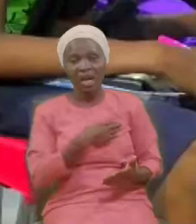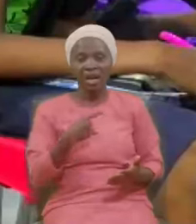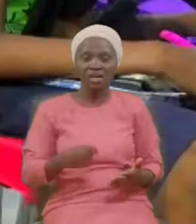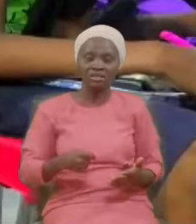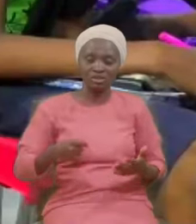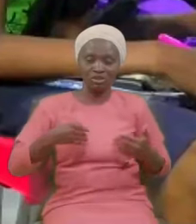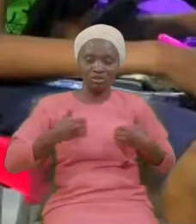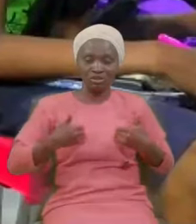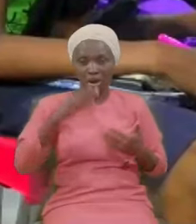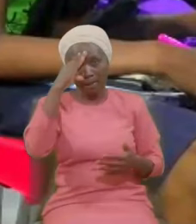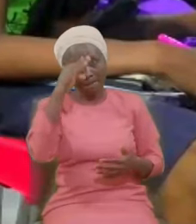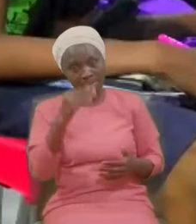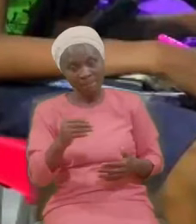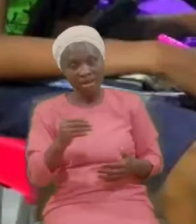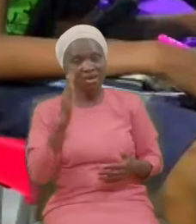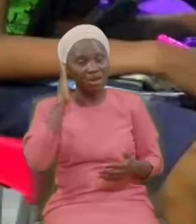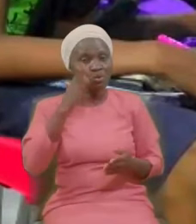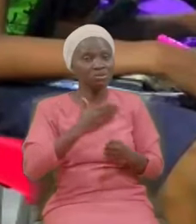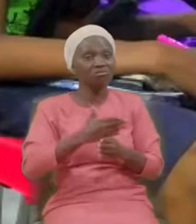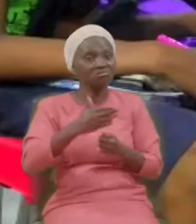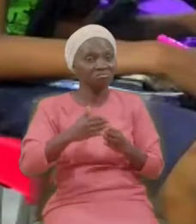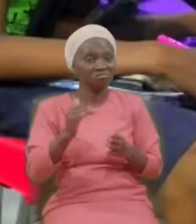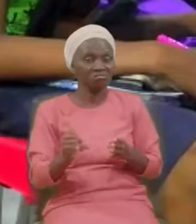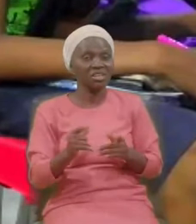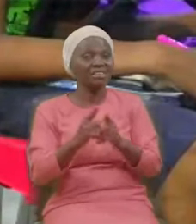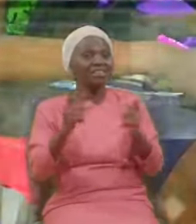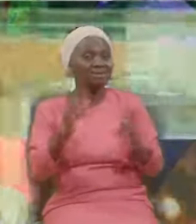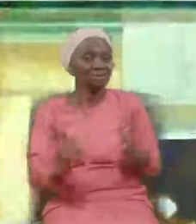les jeunes hommes chancellent.